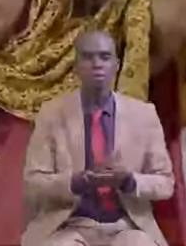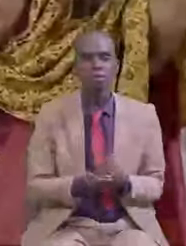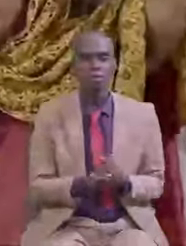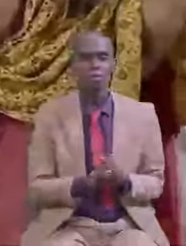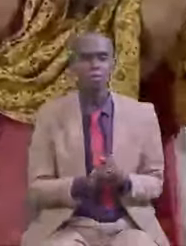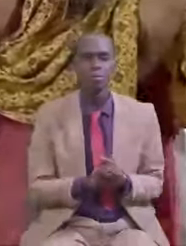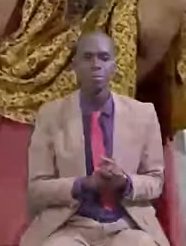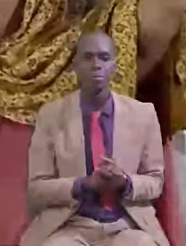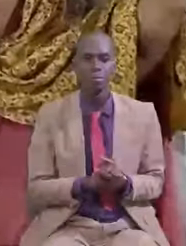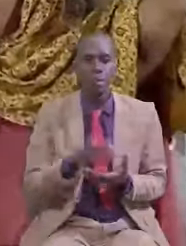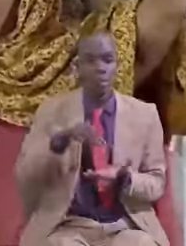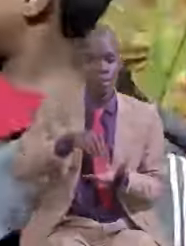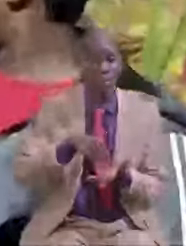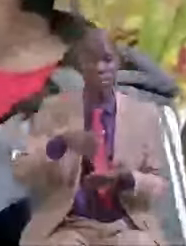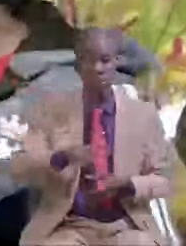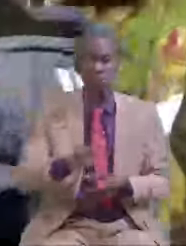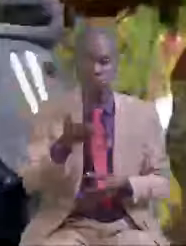Toujours debout.